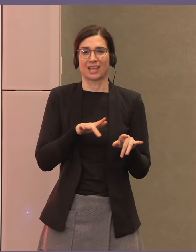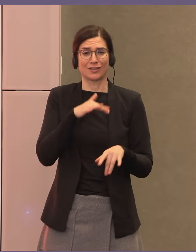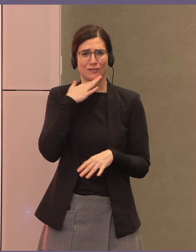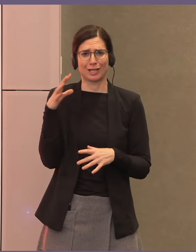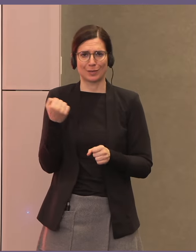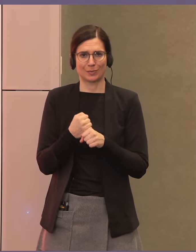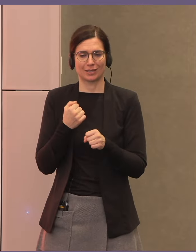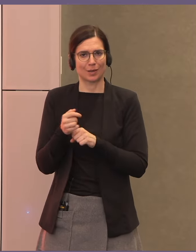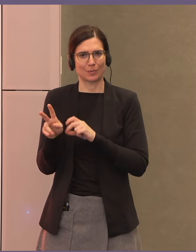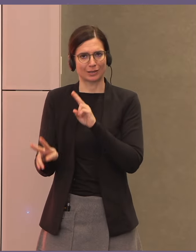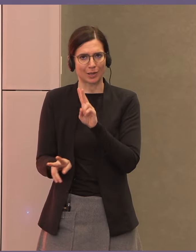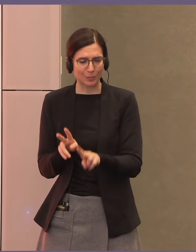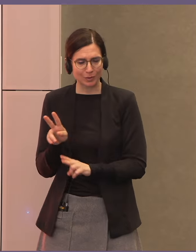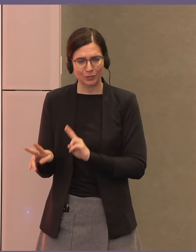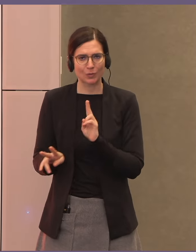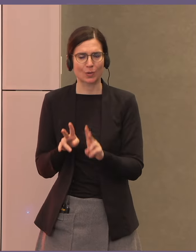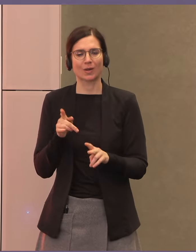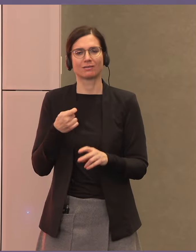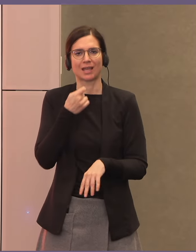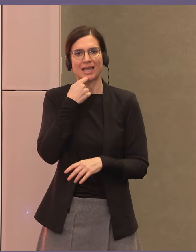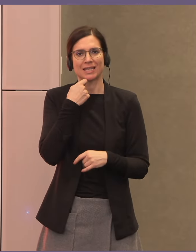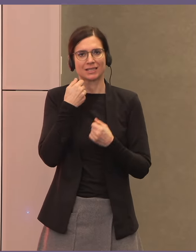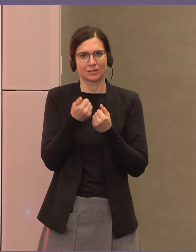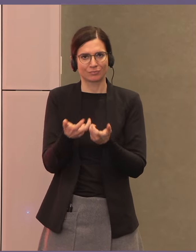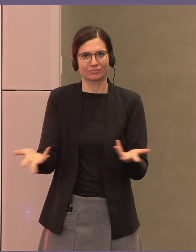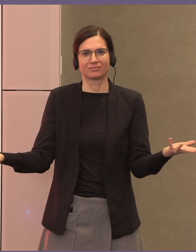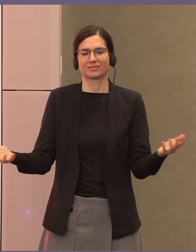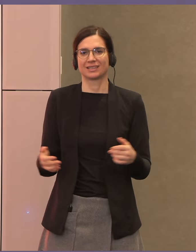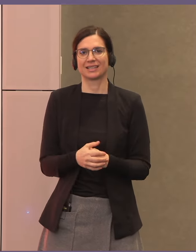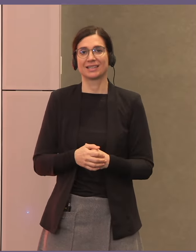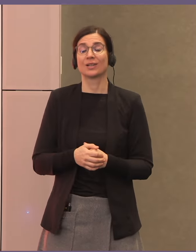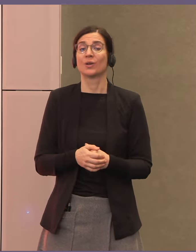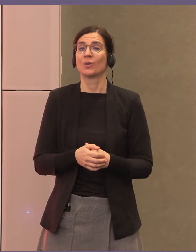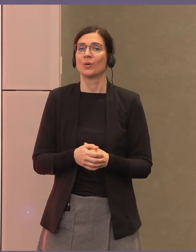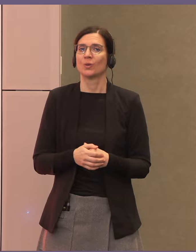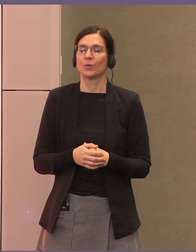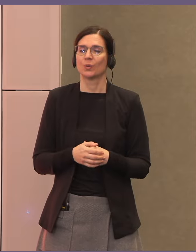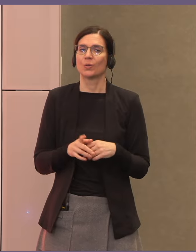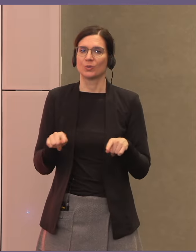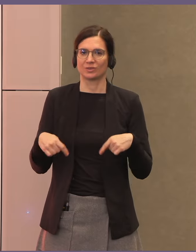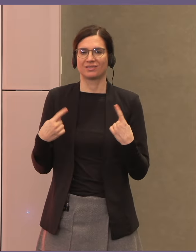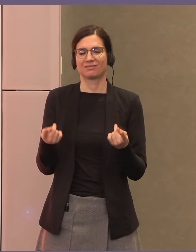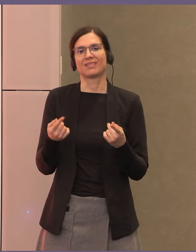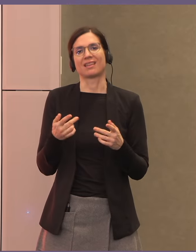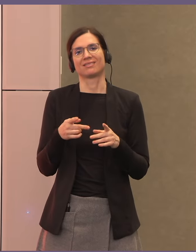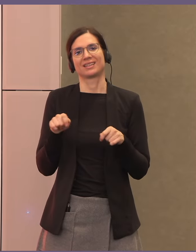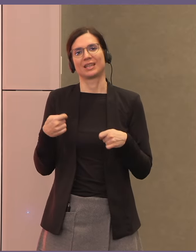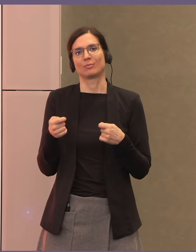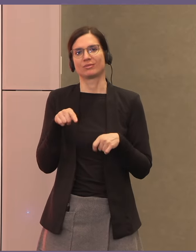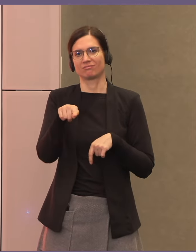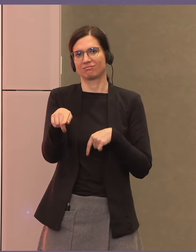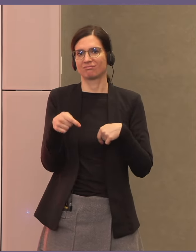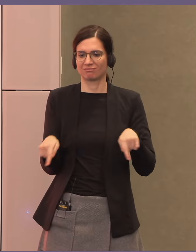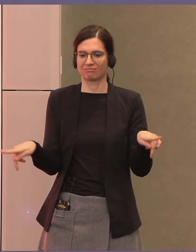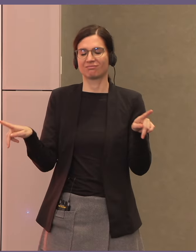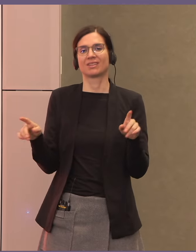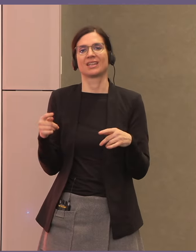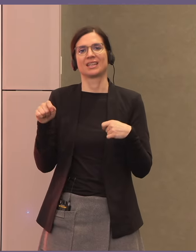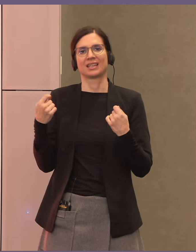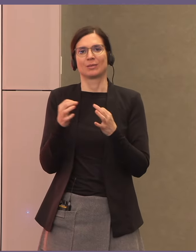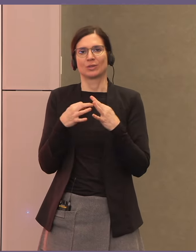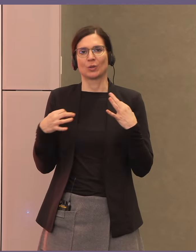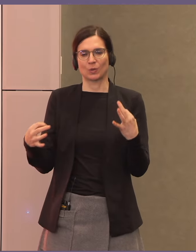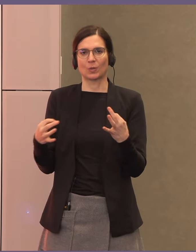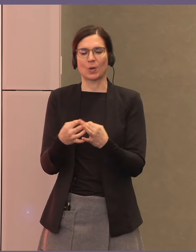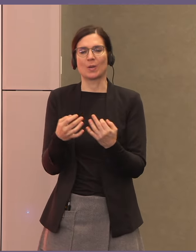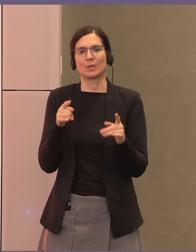viele Mitarbeiter Ihnen hier im Saal keine Sorge Sie werden uns nicht verloren gehen von der Säulenhalle weg nämlich tatsächlich räumlich